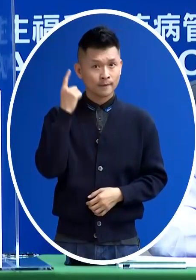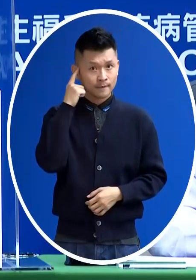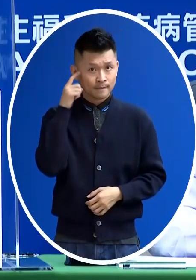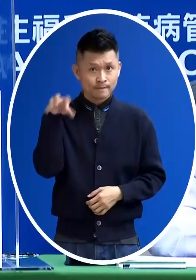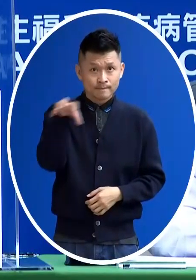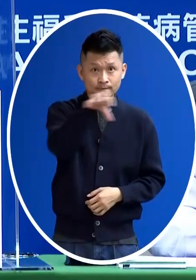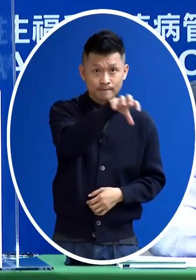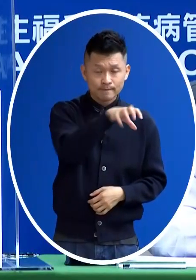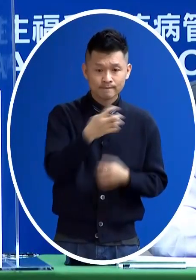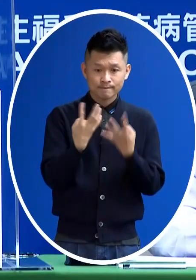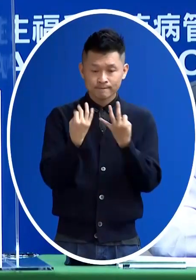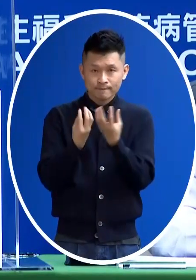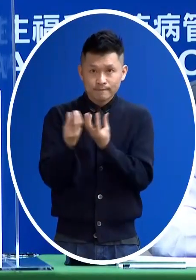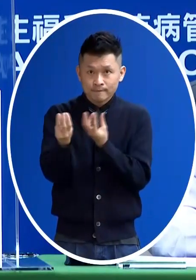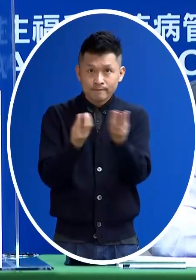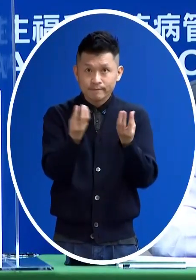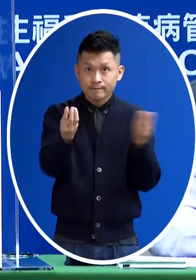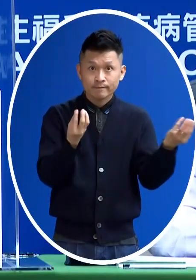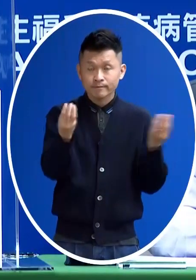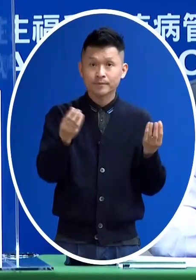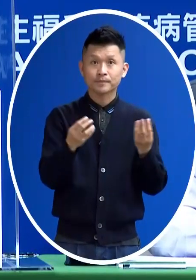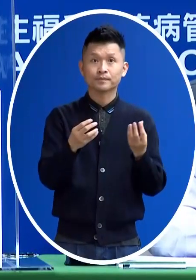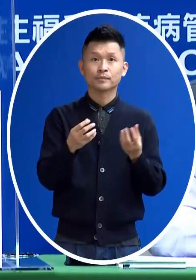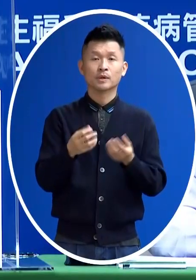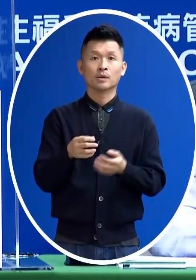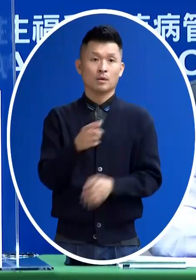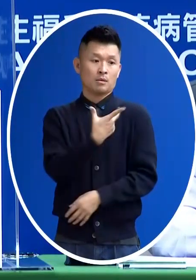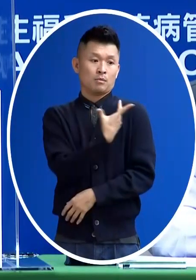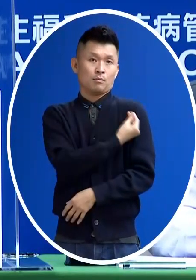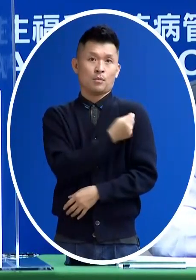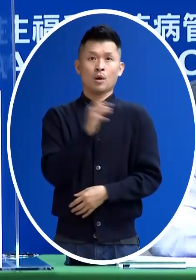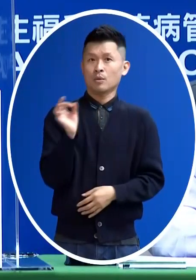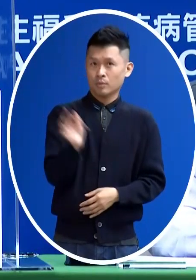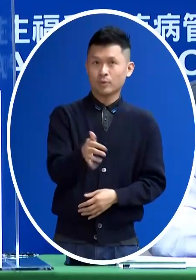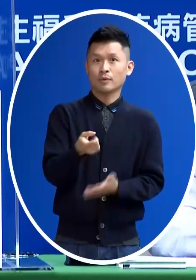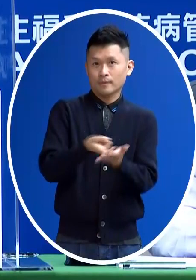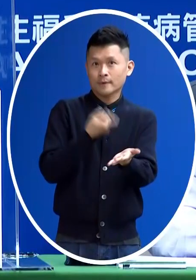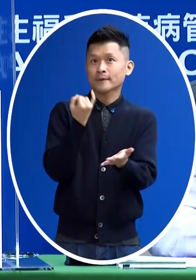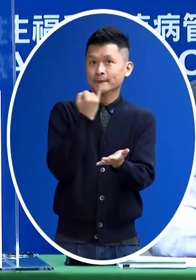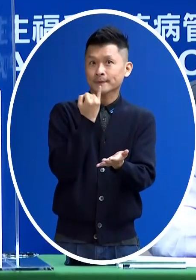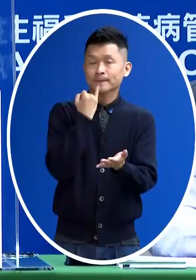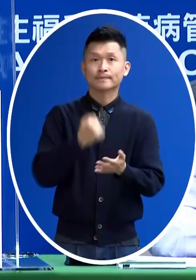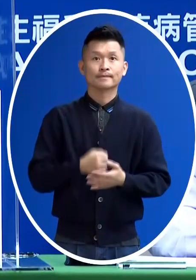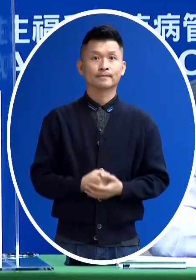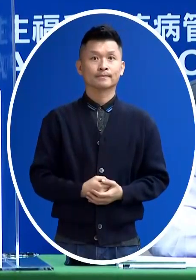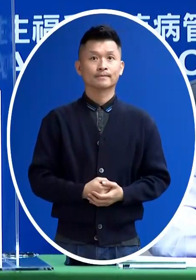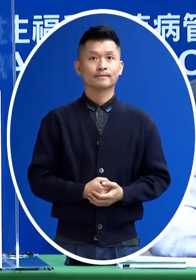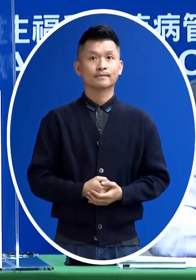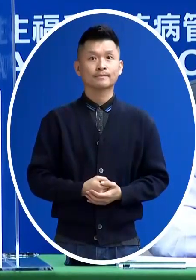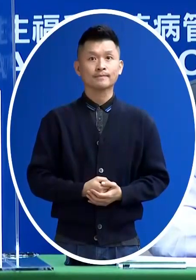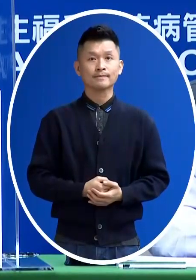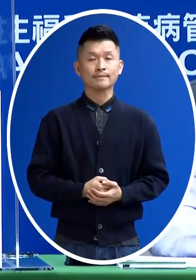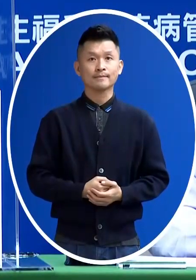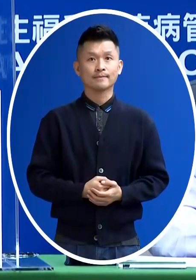这59万剂，那这样才能够哈快速的把它做一个适当的使用。